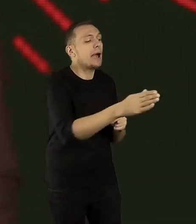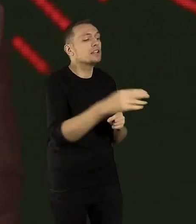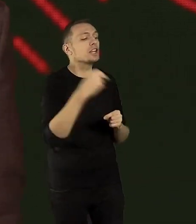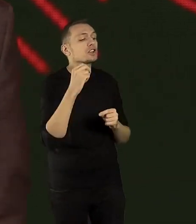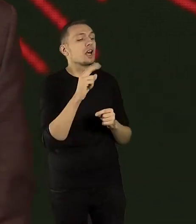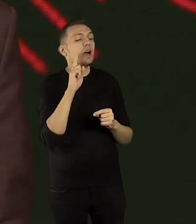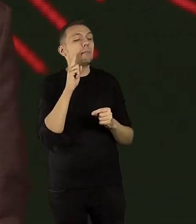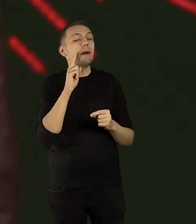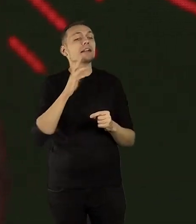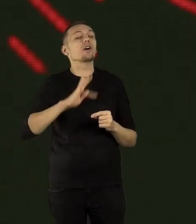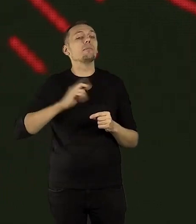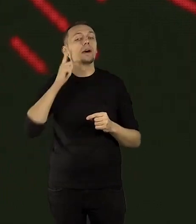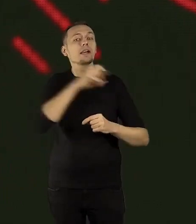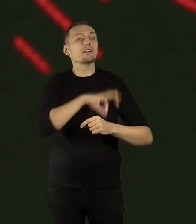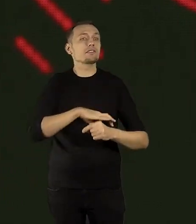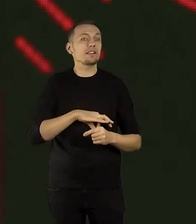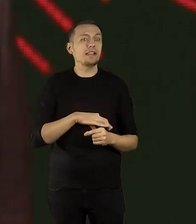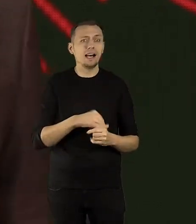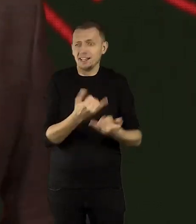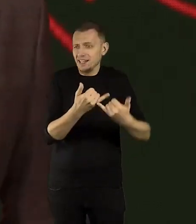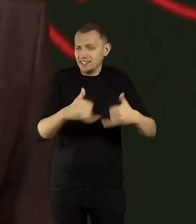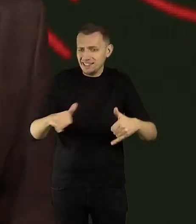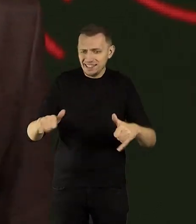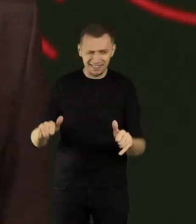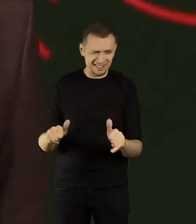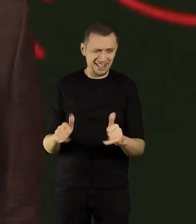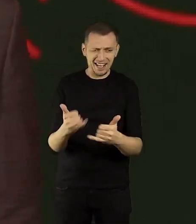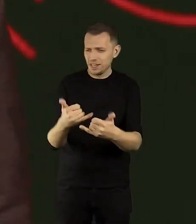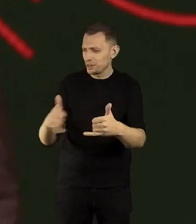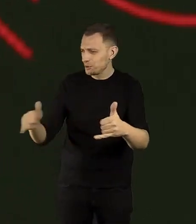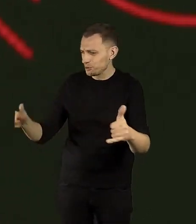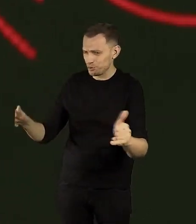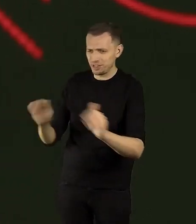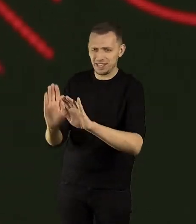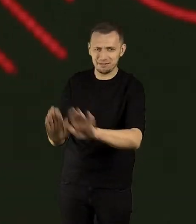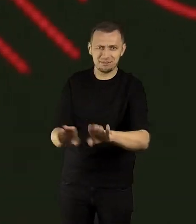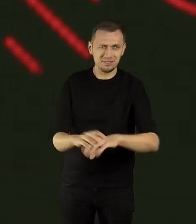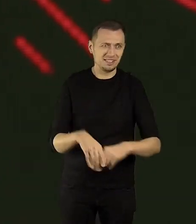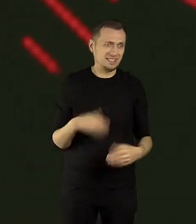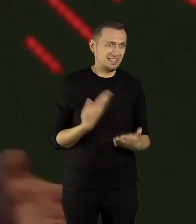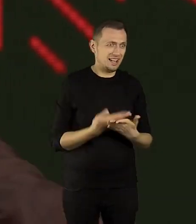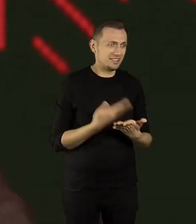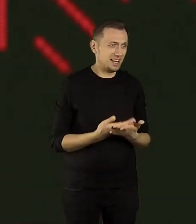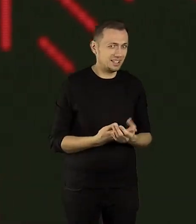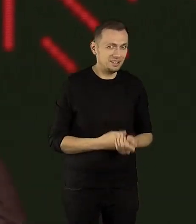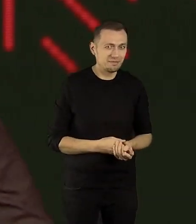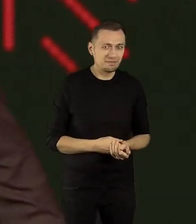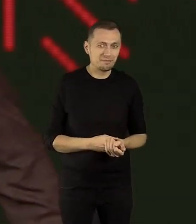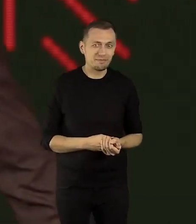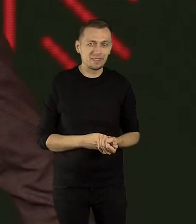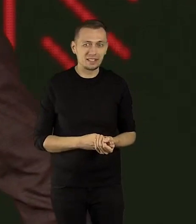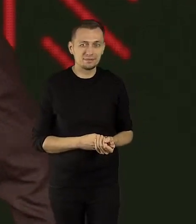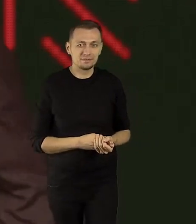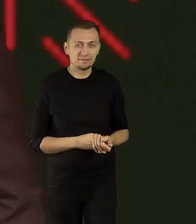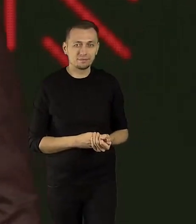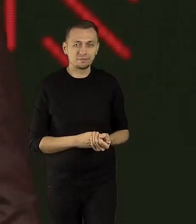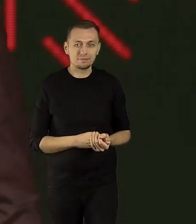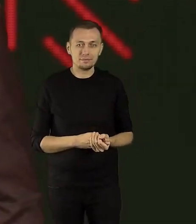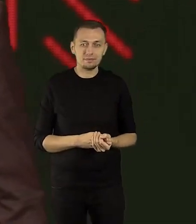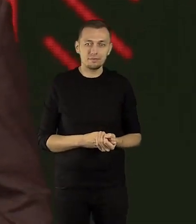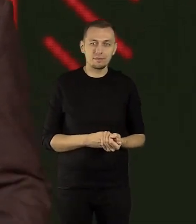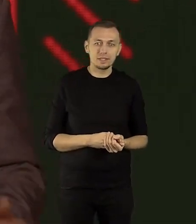Wybór Marii nie był przypadkiem. Maria nie była ostatnim wyborem Pana Boga po tym, jak wszystkie kandydatki powiedziały